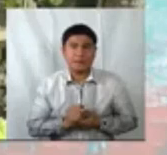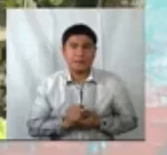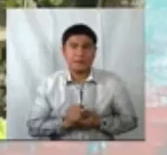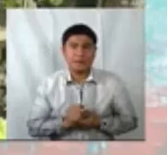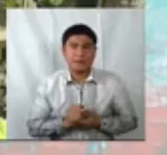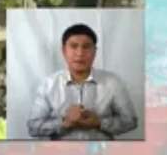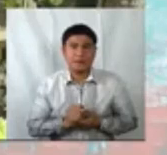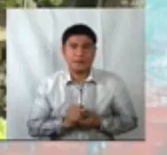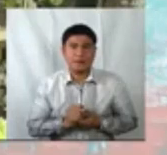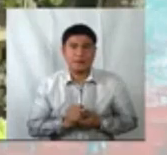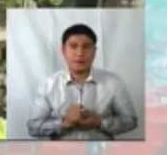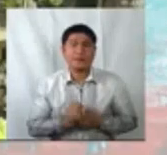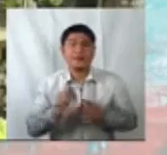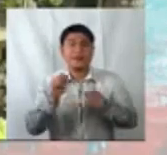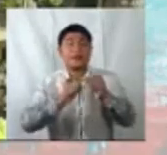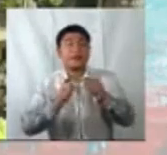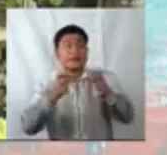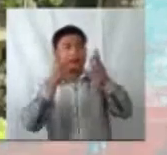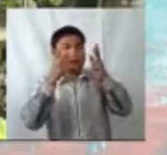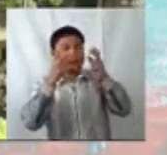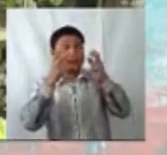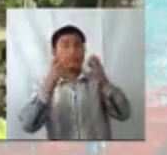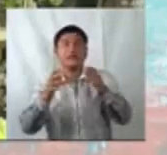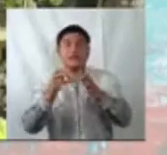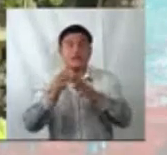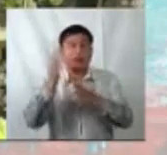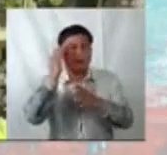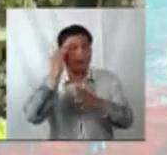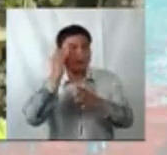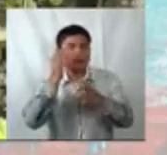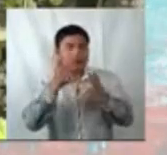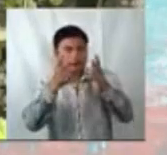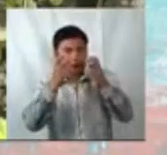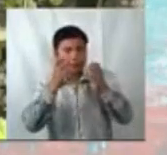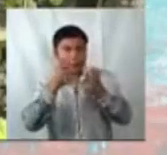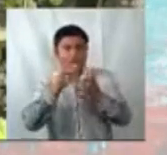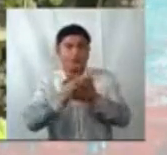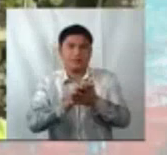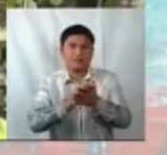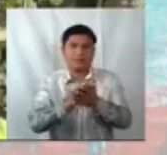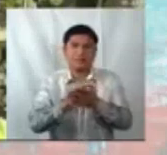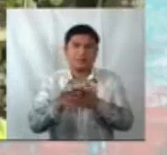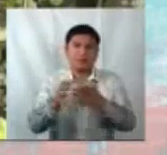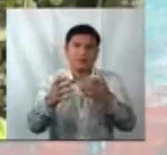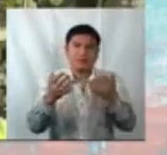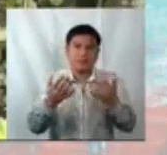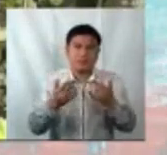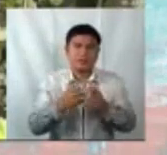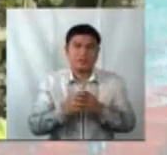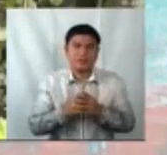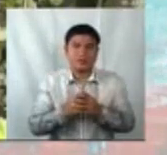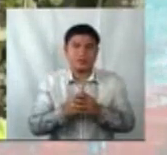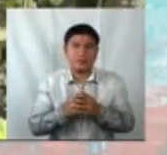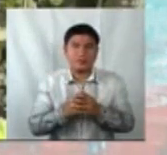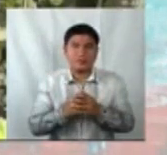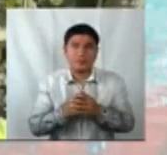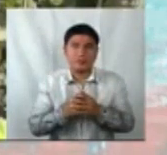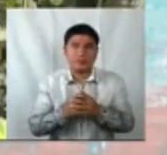Nakinig po ako sa inyo. Naminig ko po yung buong speech nyo po. Anong palagay nyo po doon? Yung pagdito ng ating